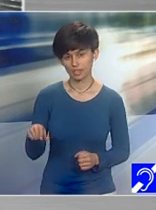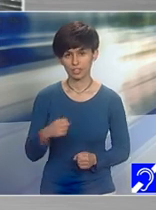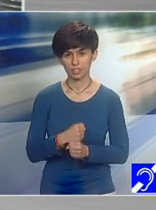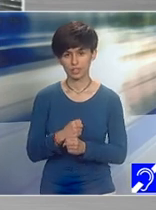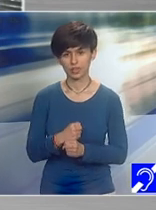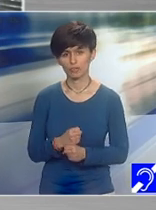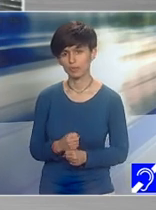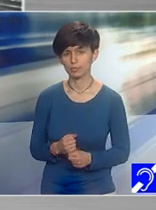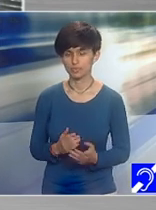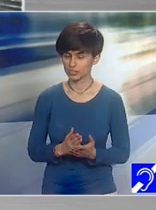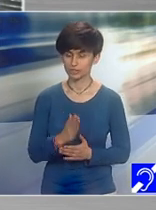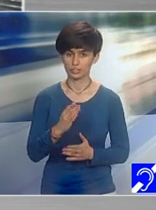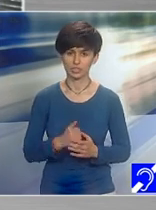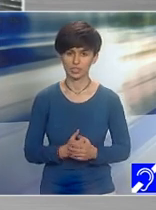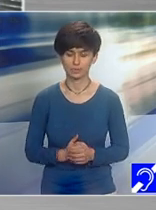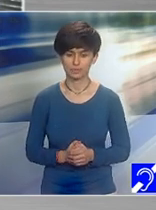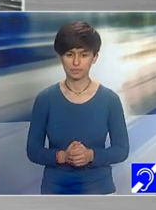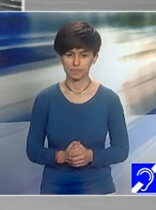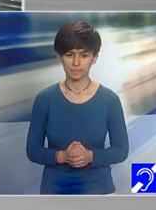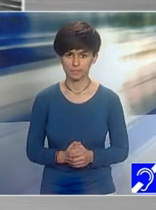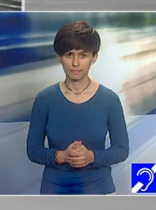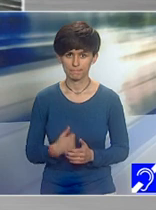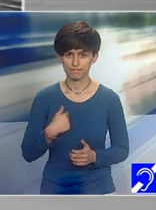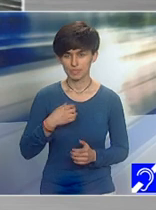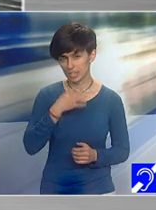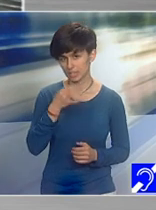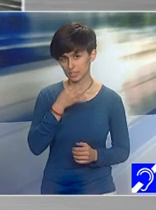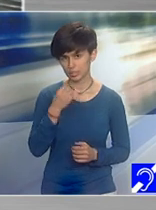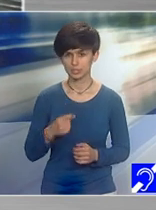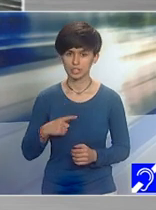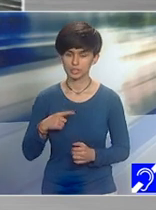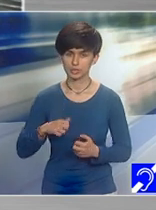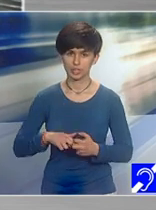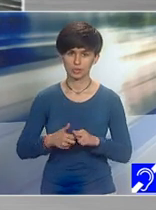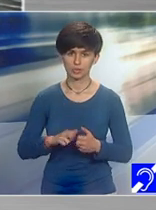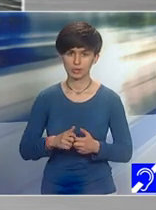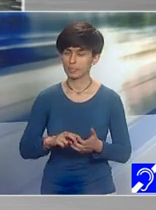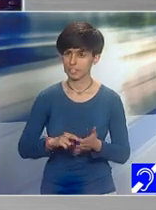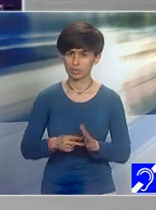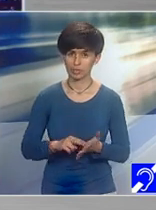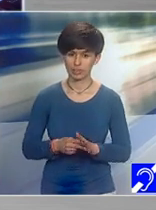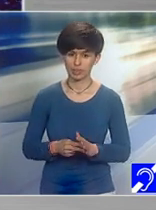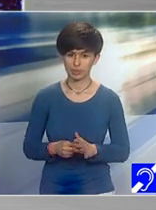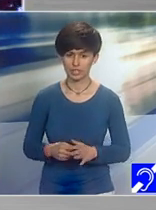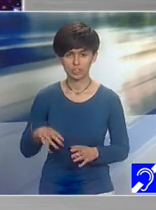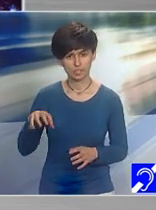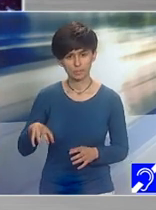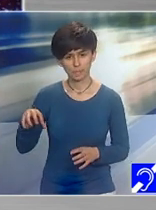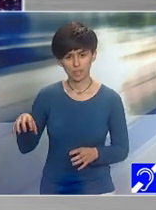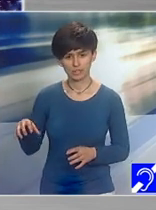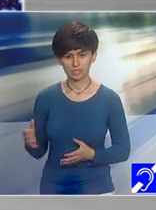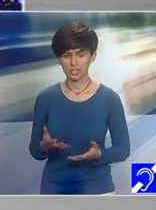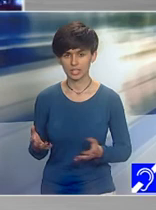înainte. Doamna Irina Pop, vă rog. Eu spun că ar fi probleme rezolvabile chiar în zonele în